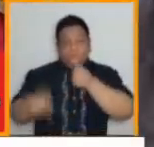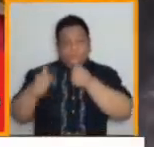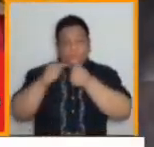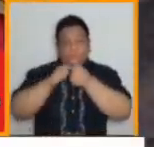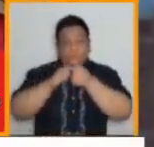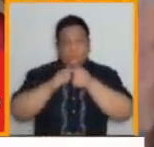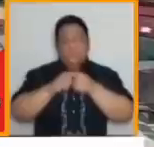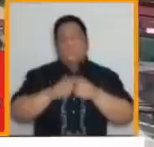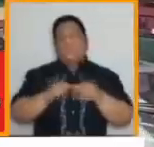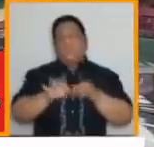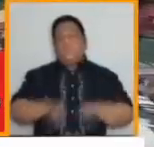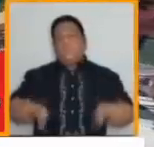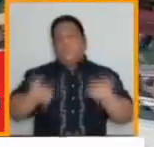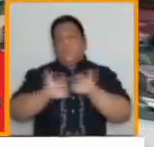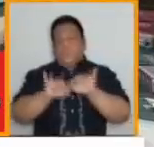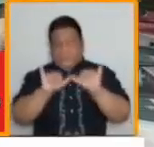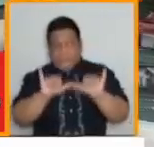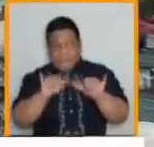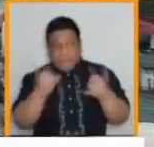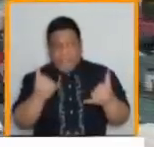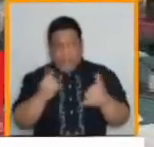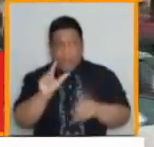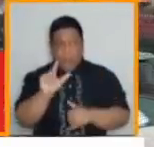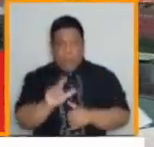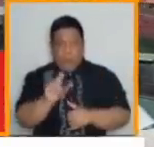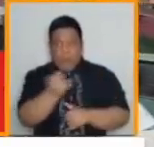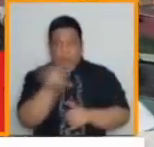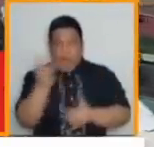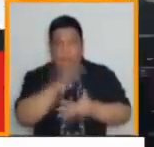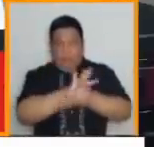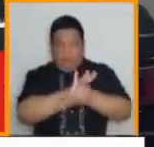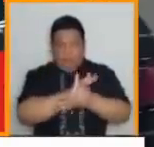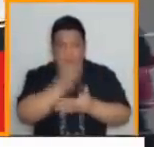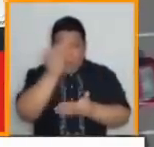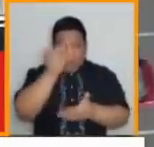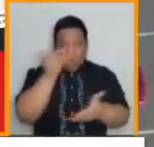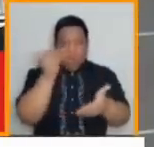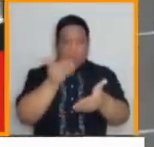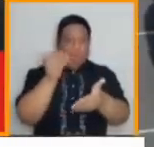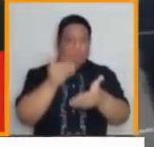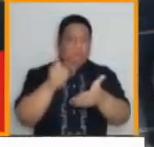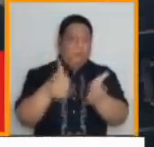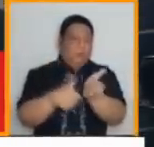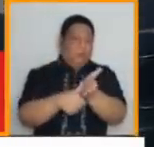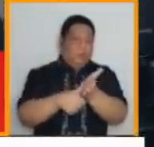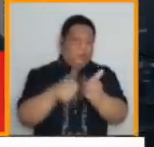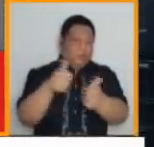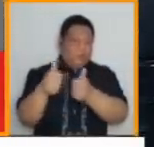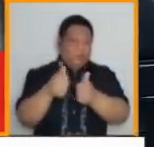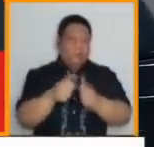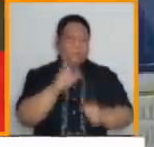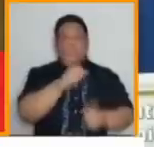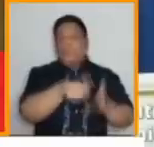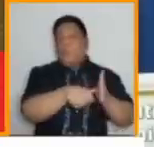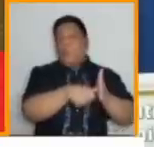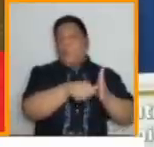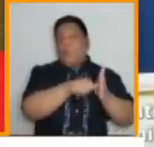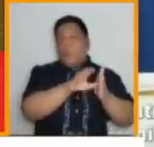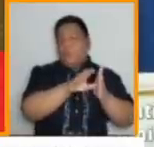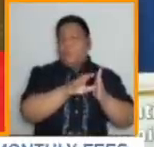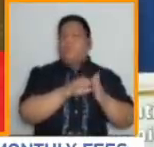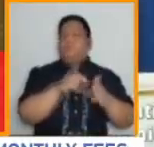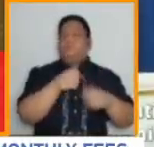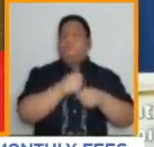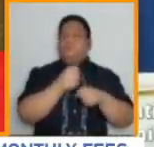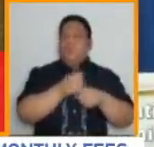pat mag-eleksyon. At pinahalalahanan ng COMELECTA kailangan masiguro magkaroon ng pagkakataong mangampanya ang mga kandidato. You have